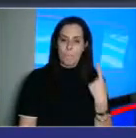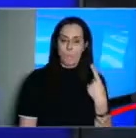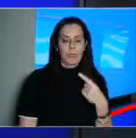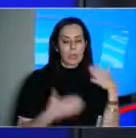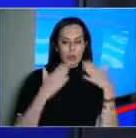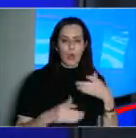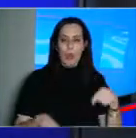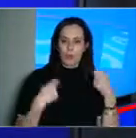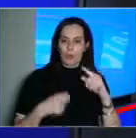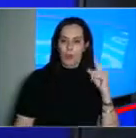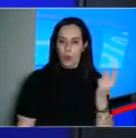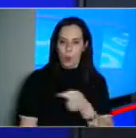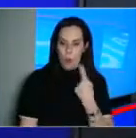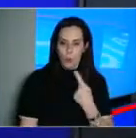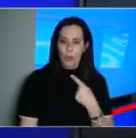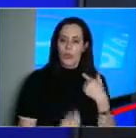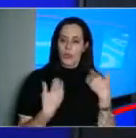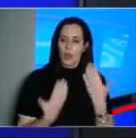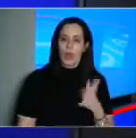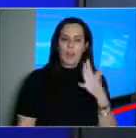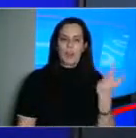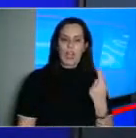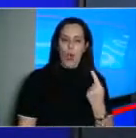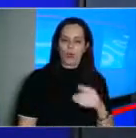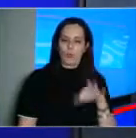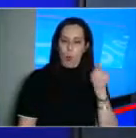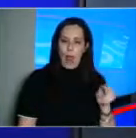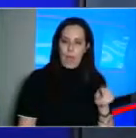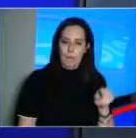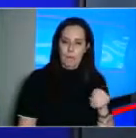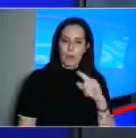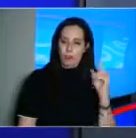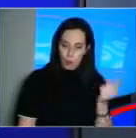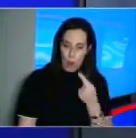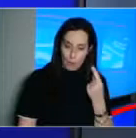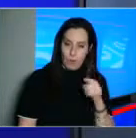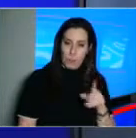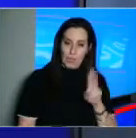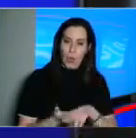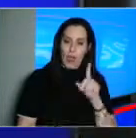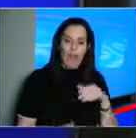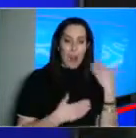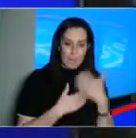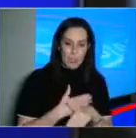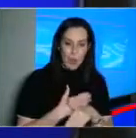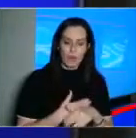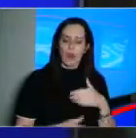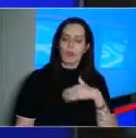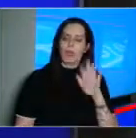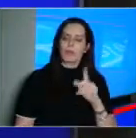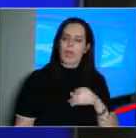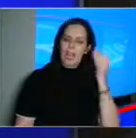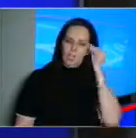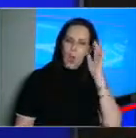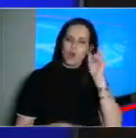התעסקו עם החינוך, וכולם נתנו את ה5 לירות כדי שיצביעו להם, וכולם, וזה נכון, אבל בסוף אנחנו גם צריכים